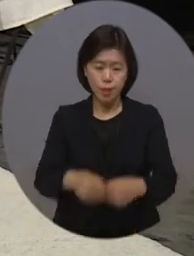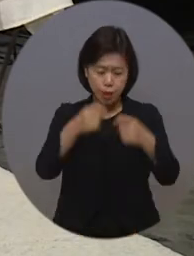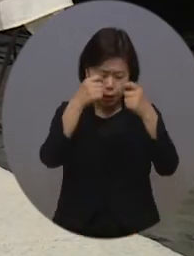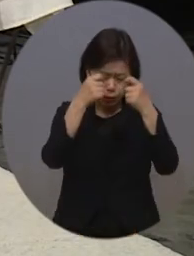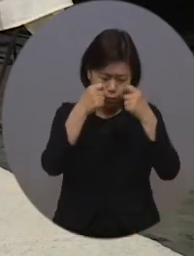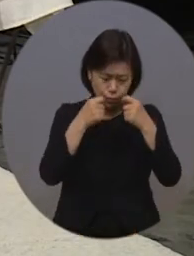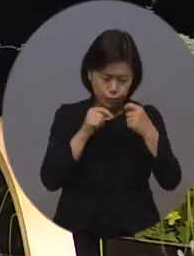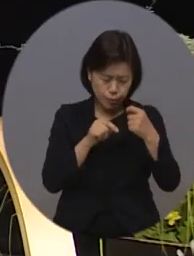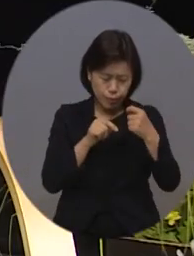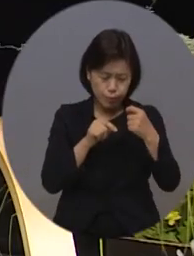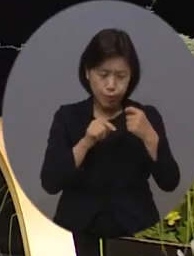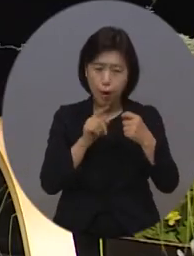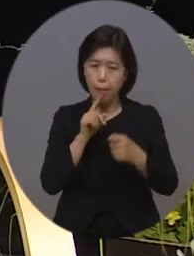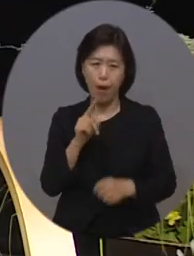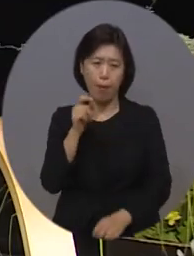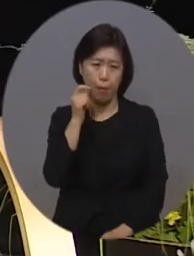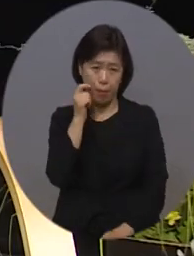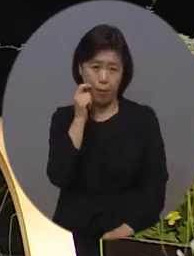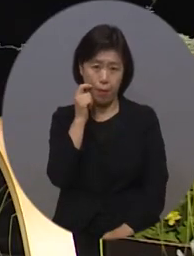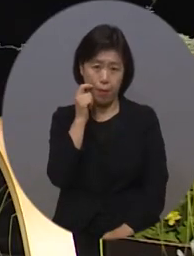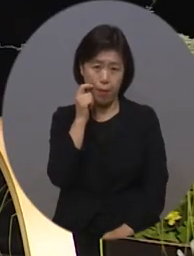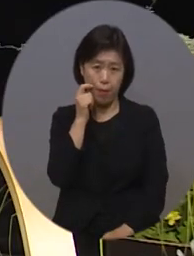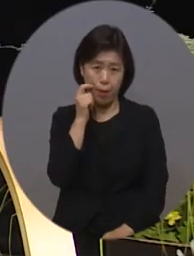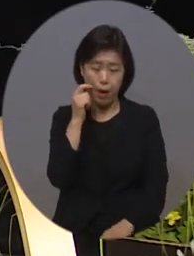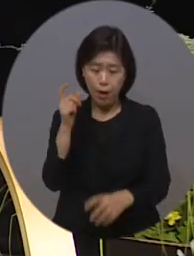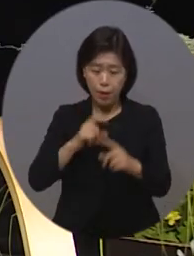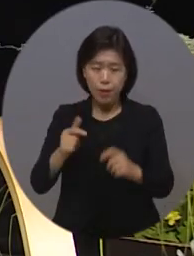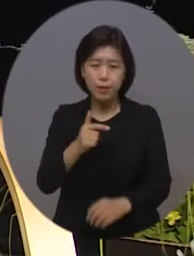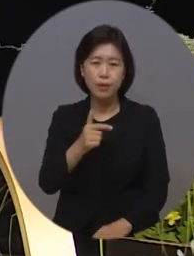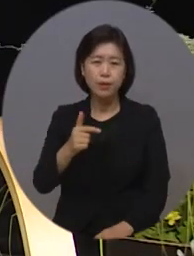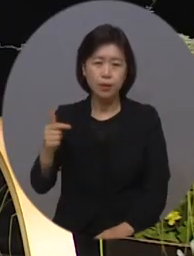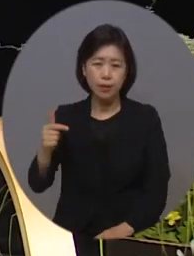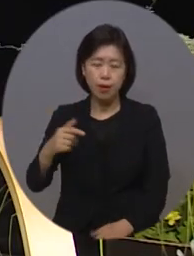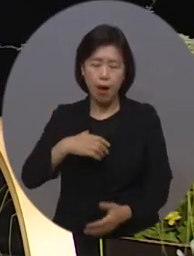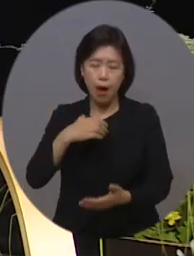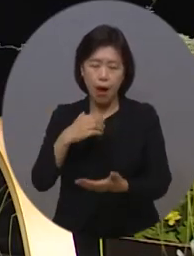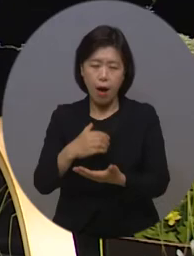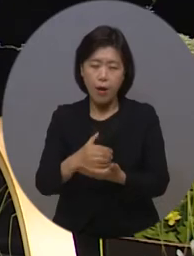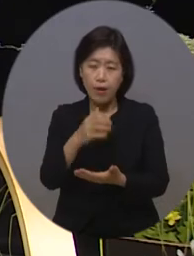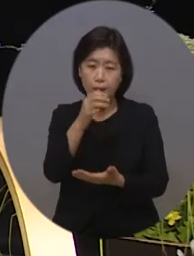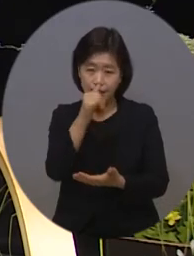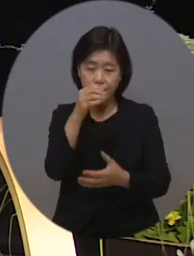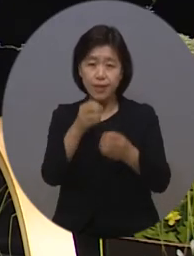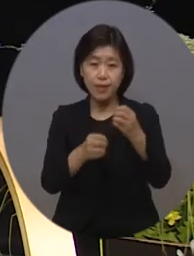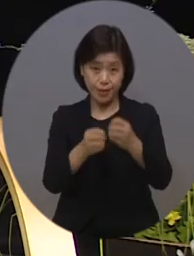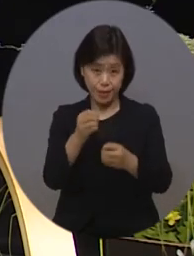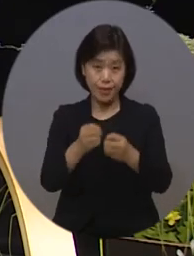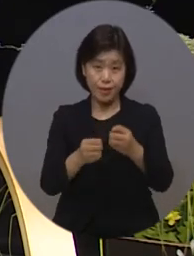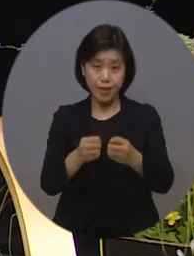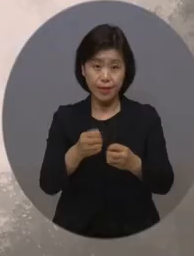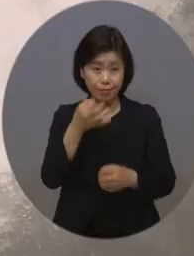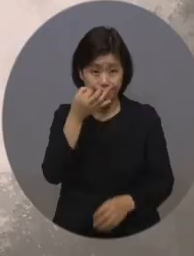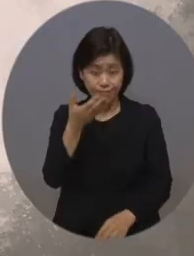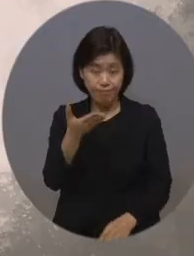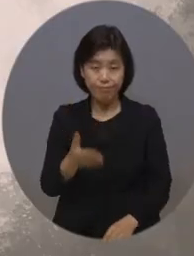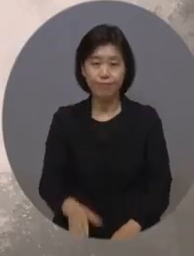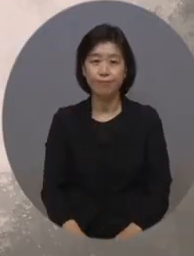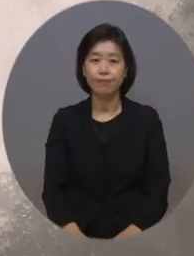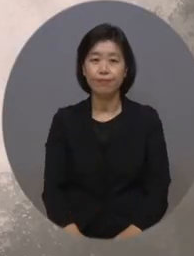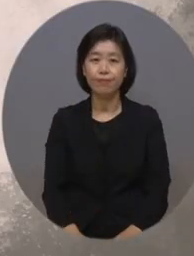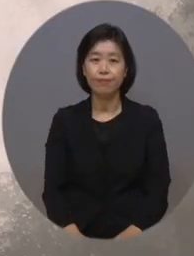않고 슬픔보다 더 크게 울게 하는 시 한 편 만나보시겠습니다.